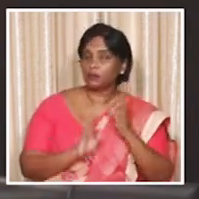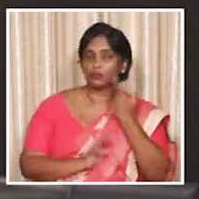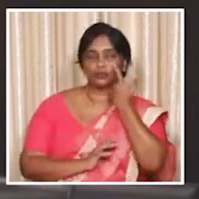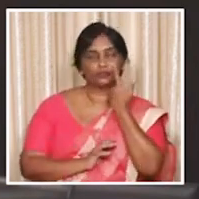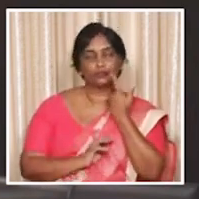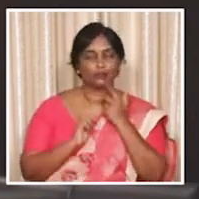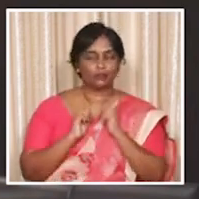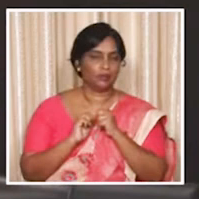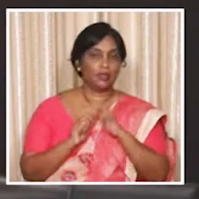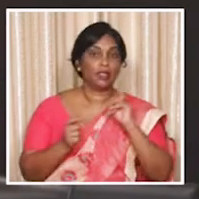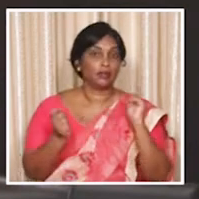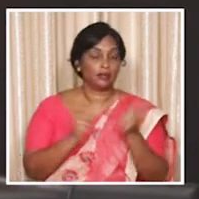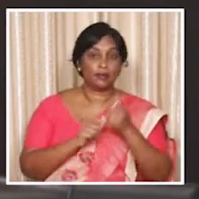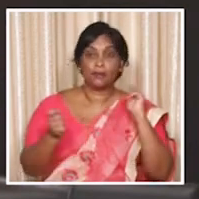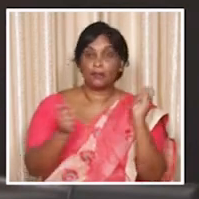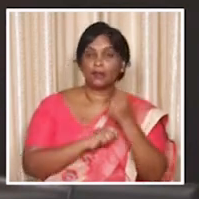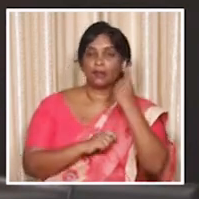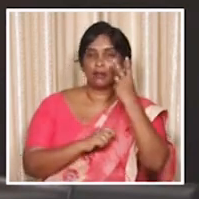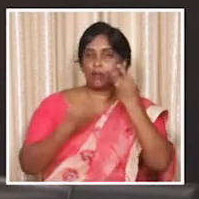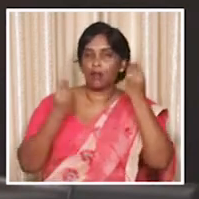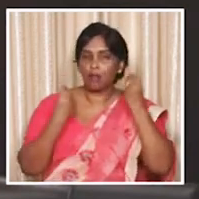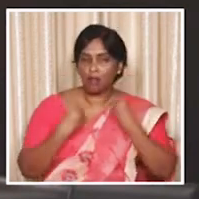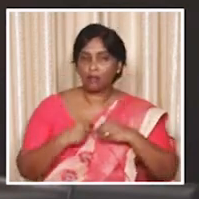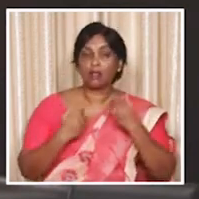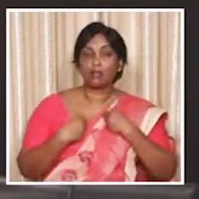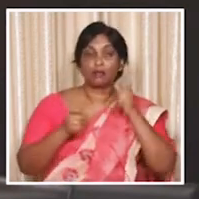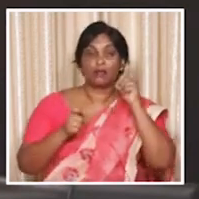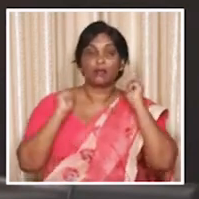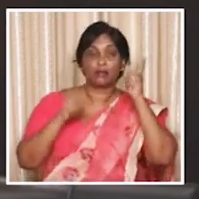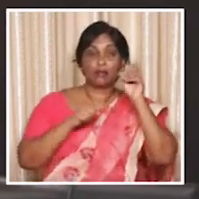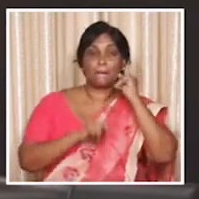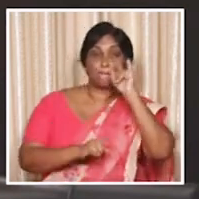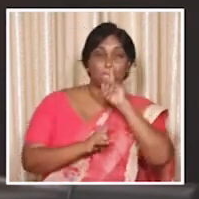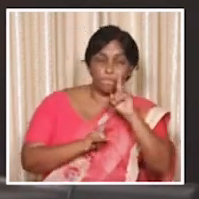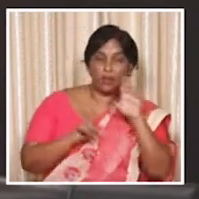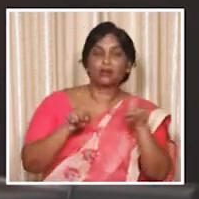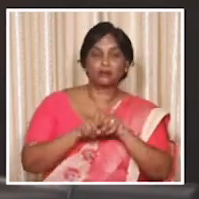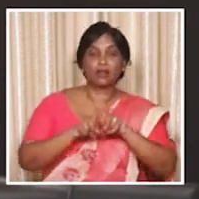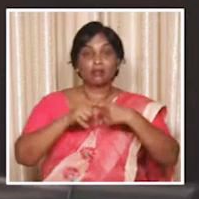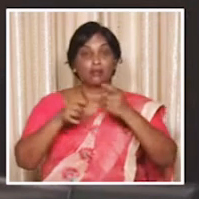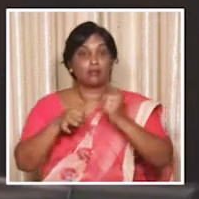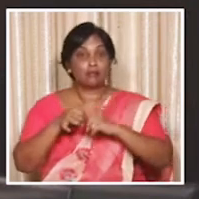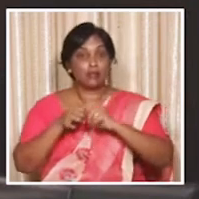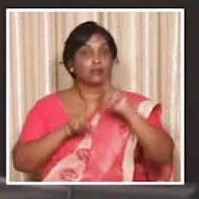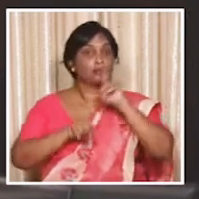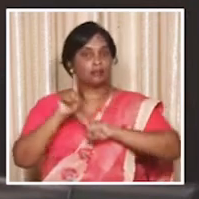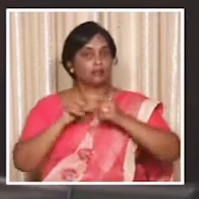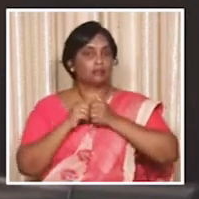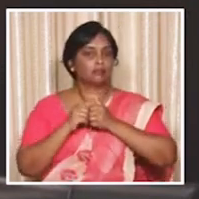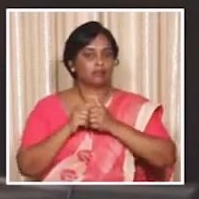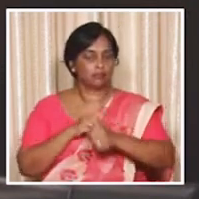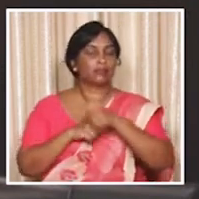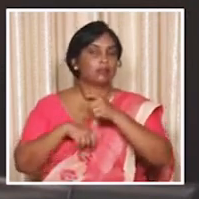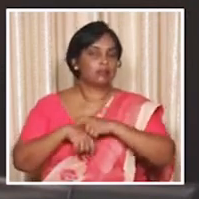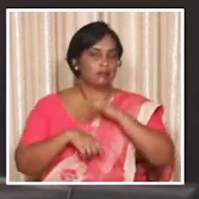කනගාටුවට කරුණ තමයි ක්‍රිකට් මැච් එකක් දෙකක් පරදිනකොට අපේ ක්‍රීඩකයොන්ට බනිනවා වගේම අනිත් ප්‍රශ්න ටිකත් සාකච්ඡා කරන්න පටන් ගන්න